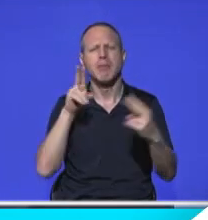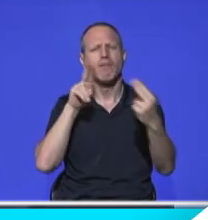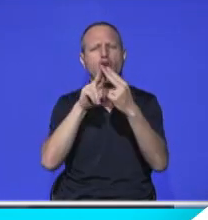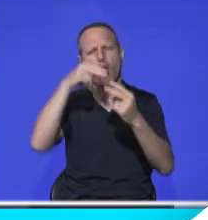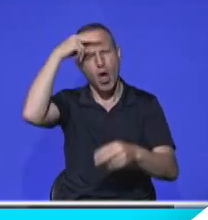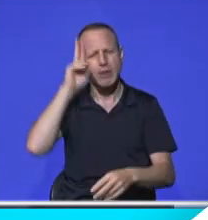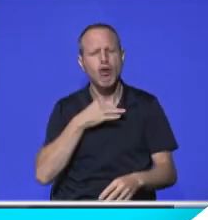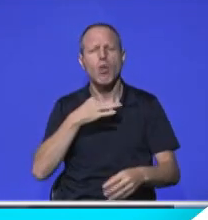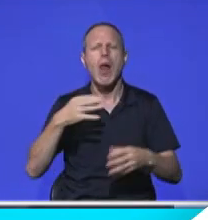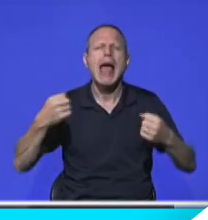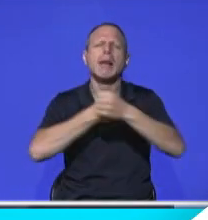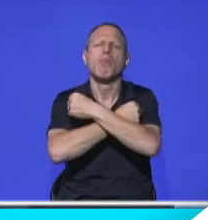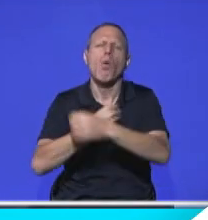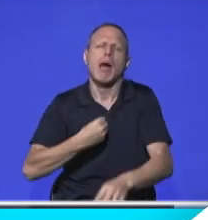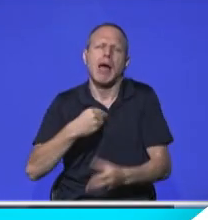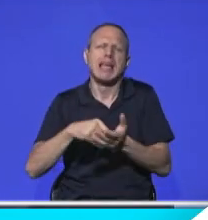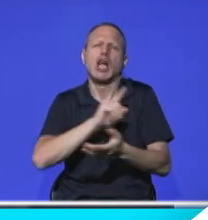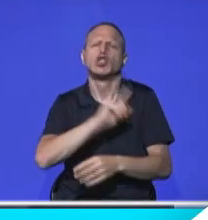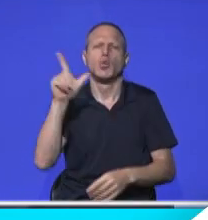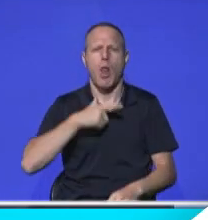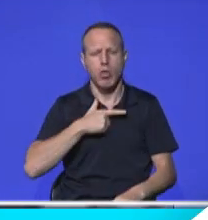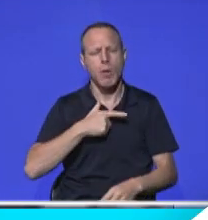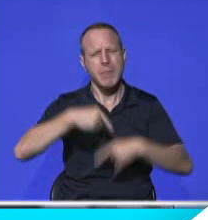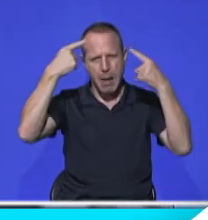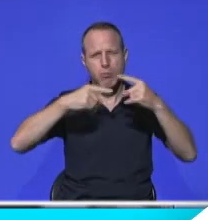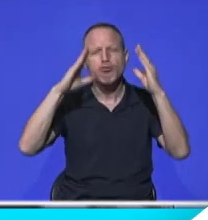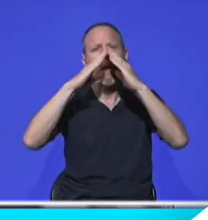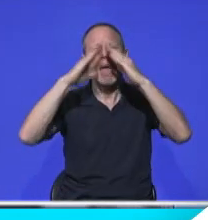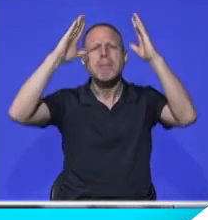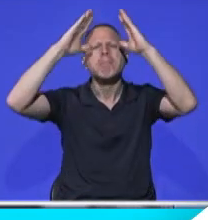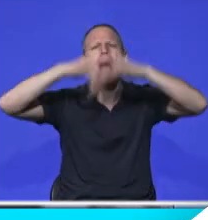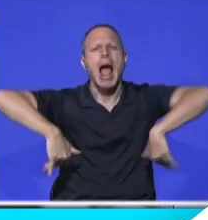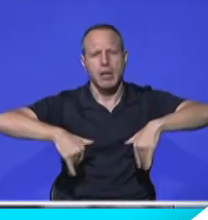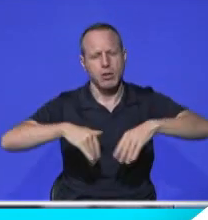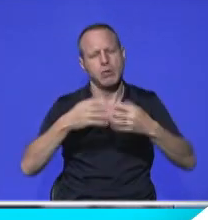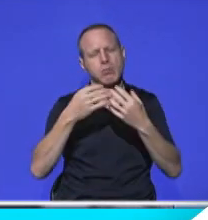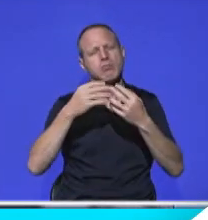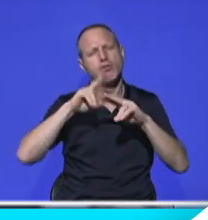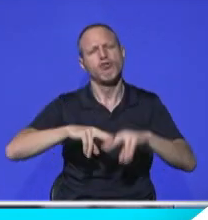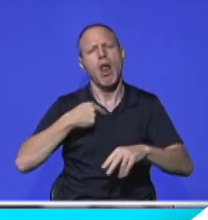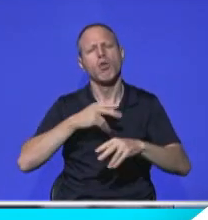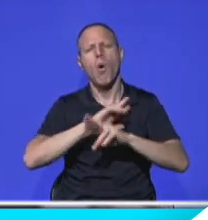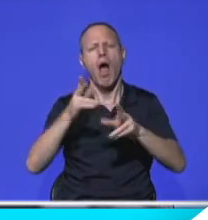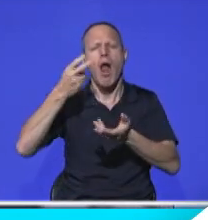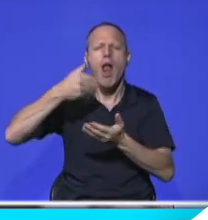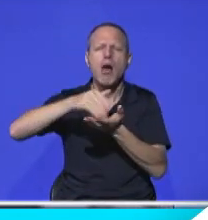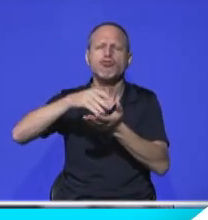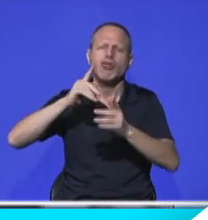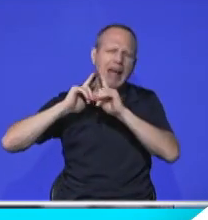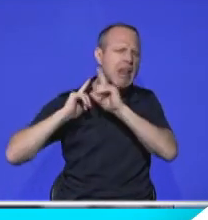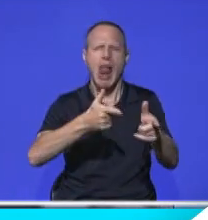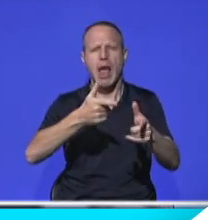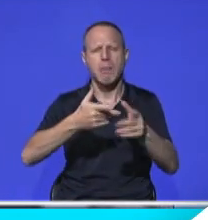לנו. בימים שהבית מתפרק, נותר לנו רק להמשיך ולהילחם, לקום מהסיוט